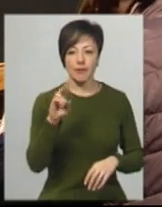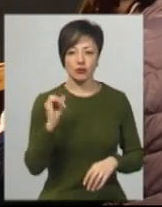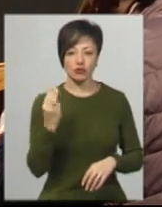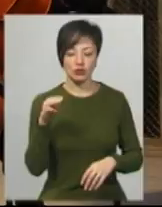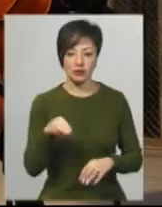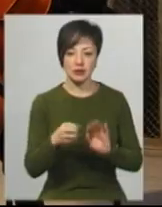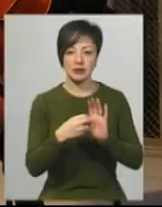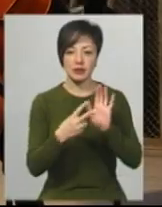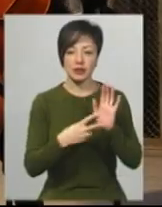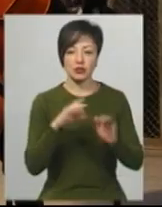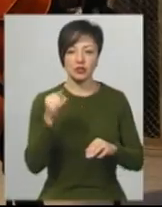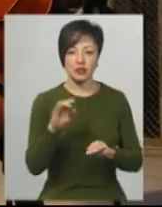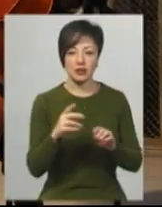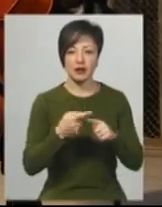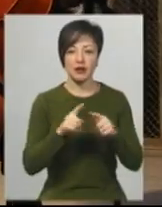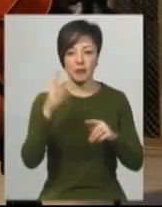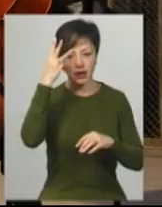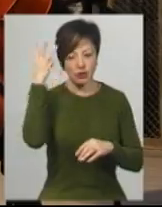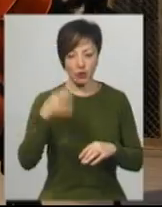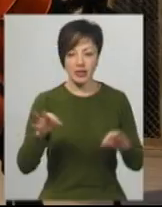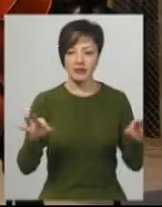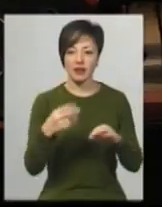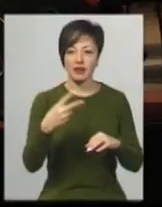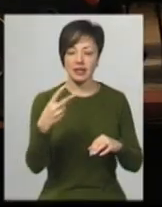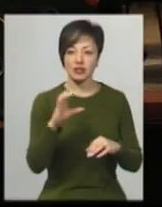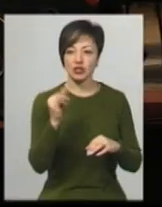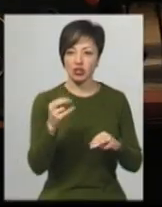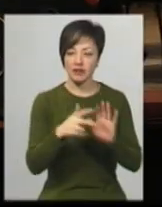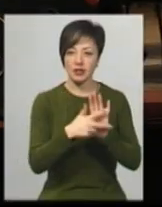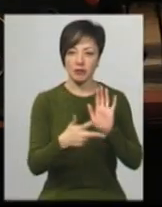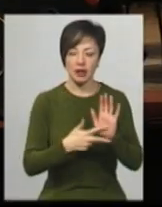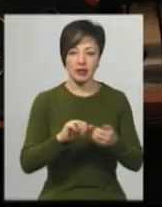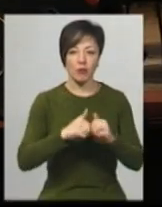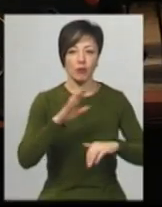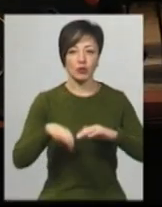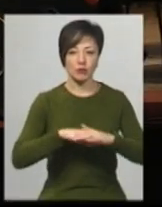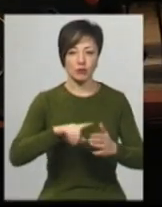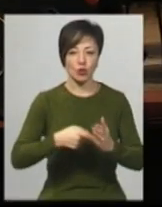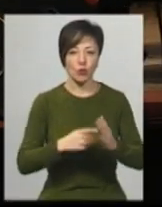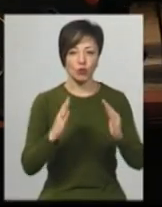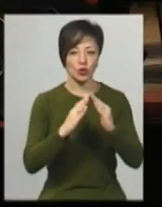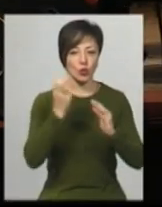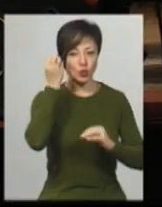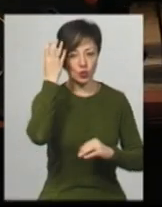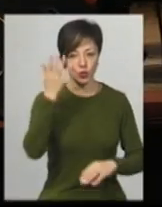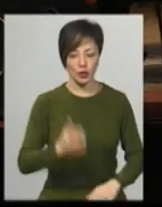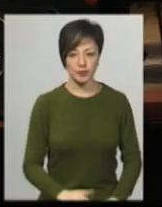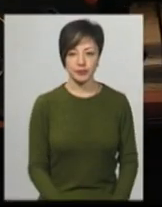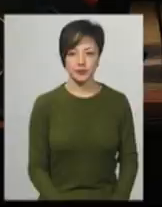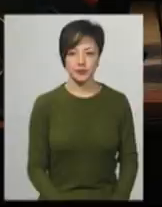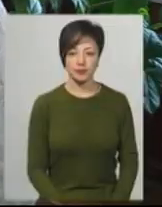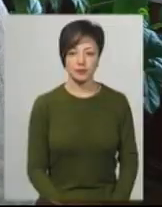у Хмельницькій обласній філармонії та 20 січня о 18-й у Кам'янець-Подільському міському будинку культури.